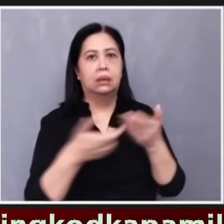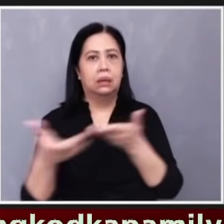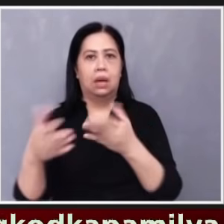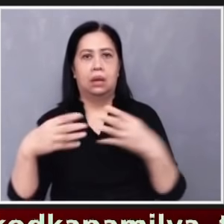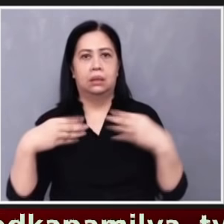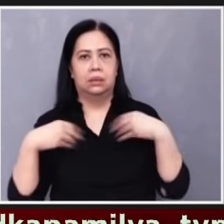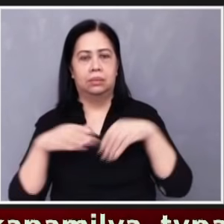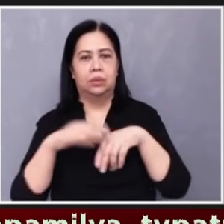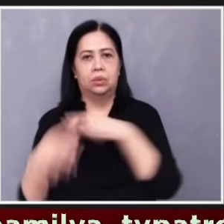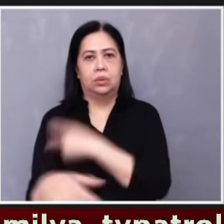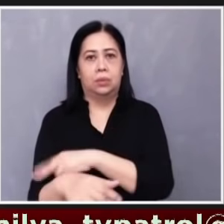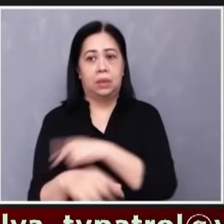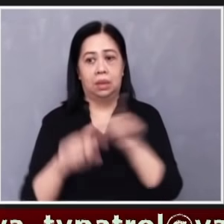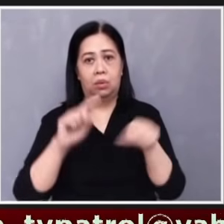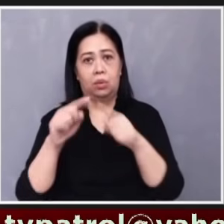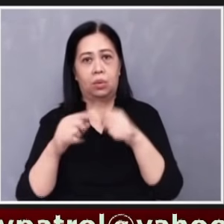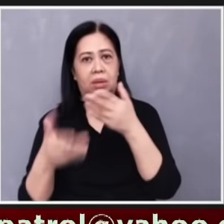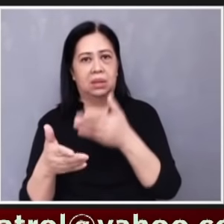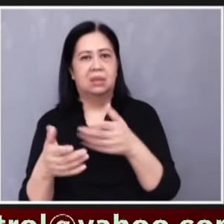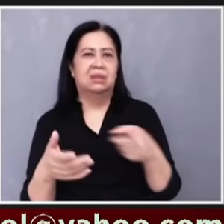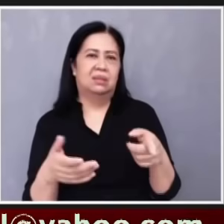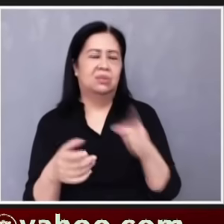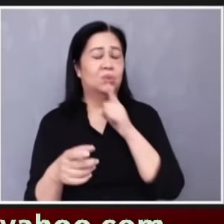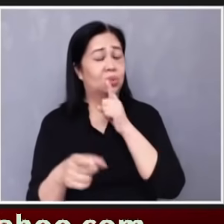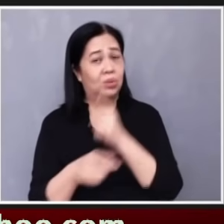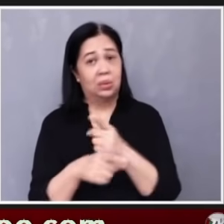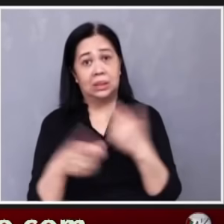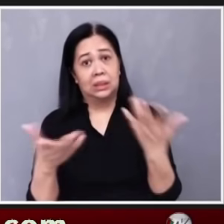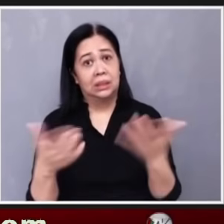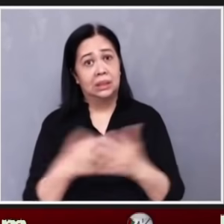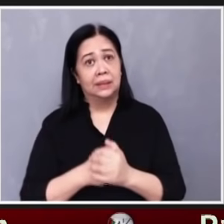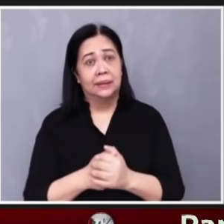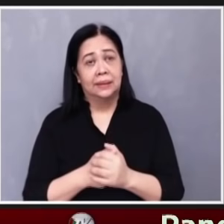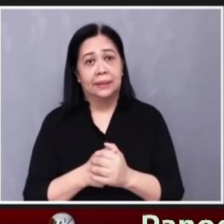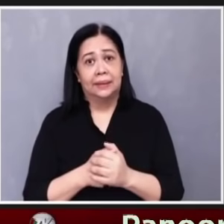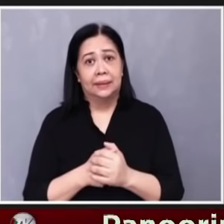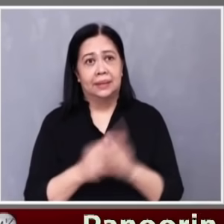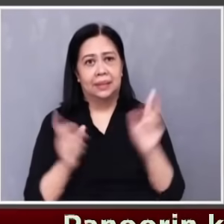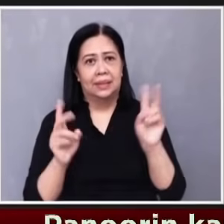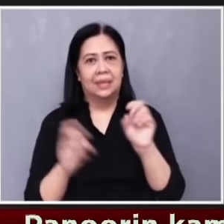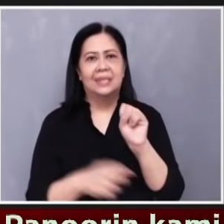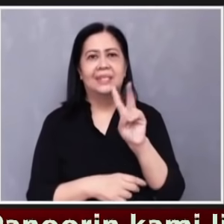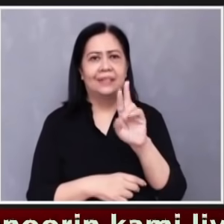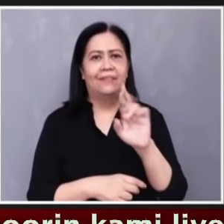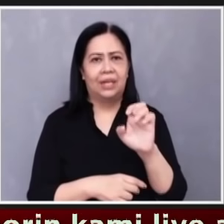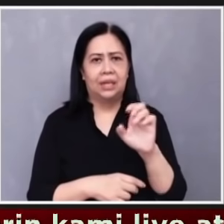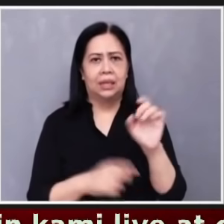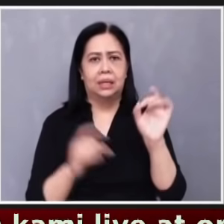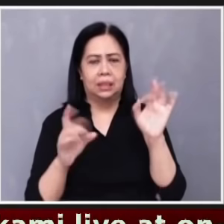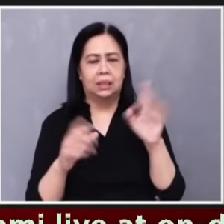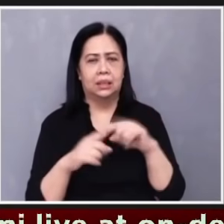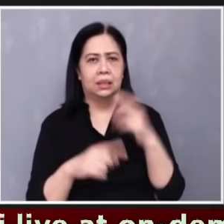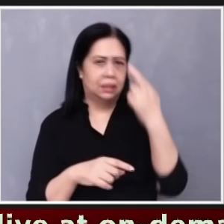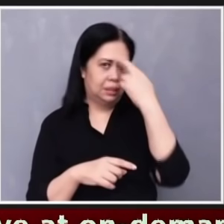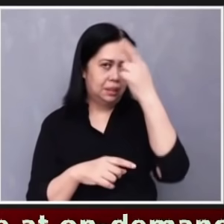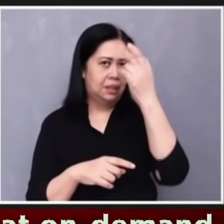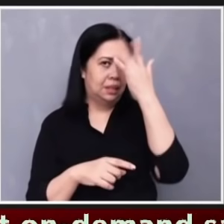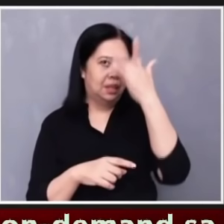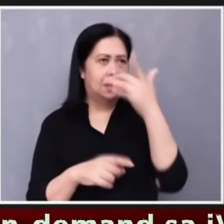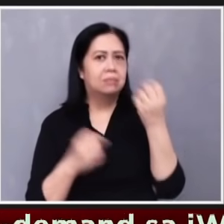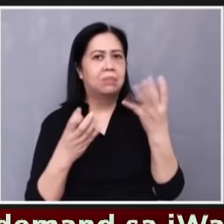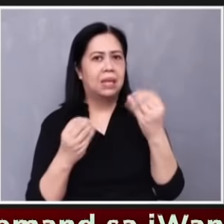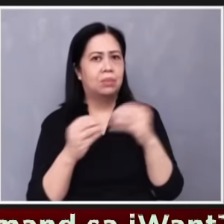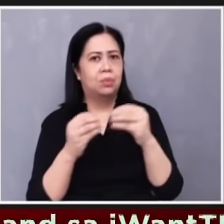nung na-admit namin, she was really severe to critical na talaga siya. We realized na marami rin talagang